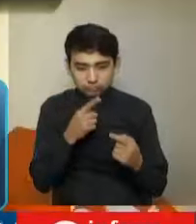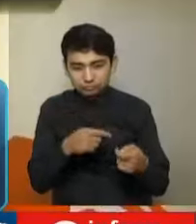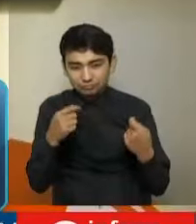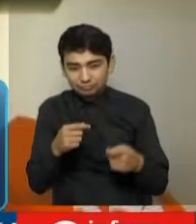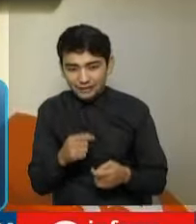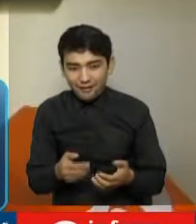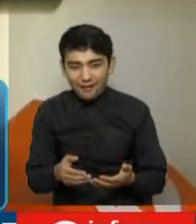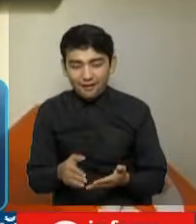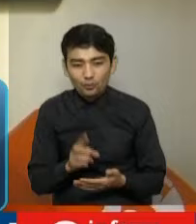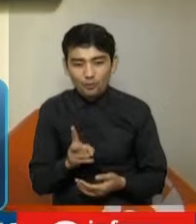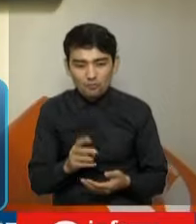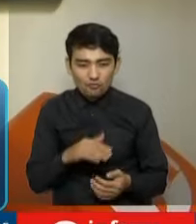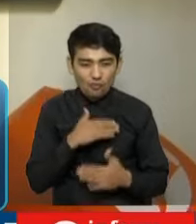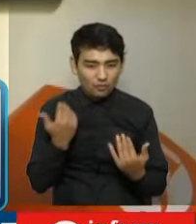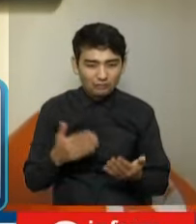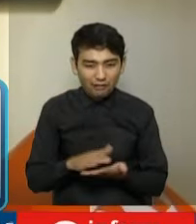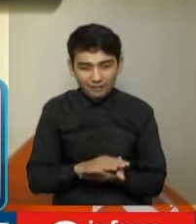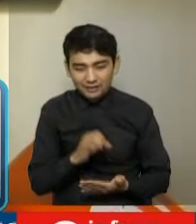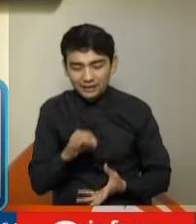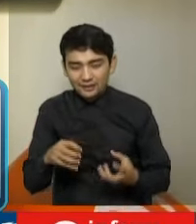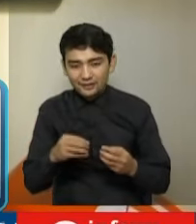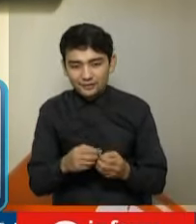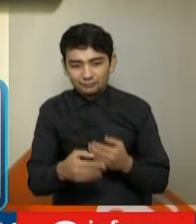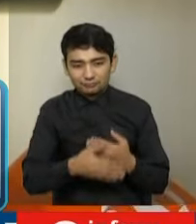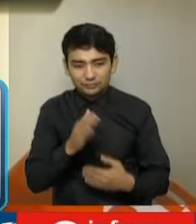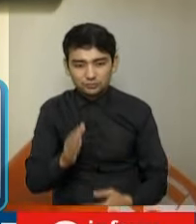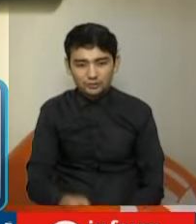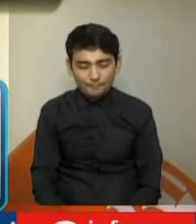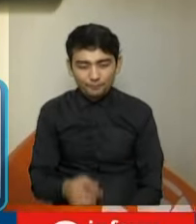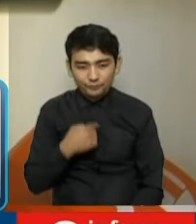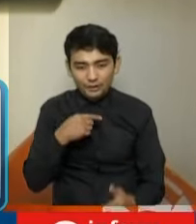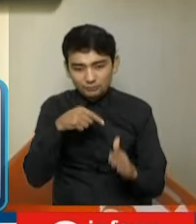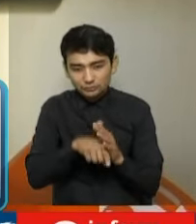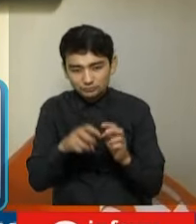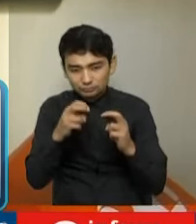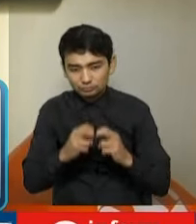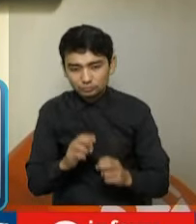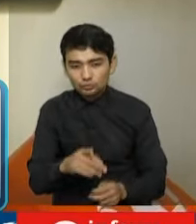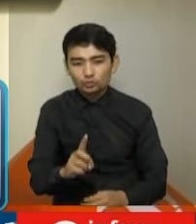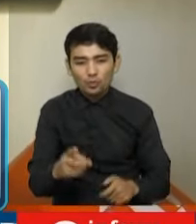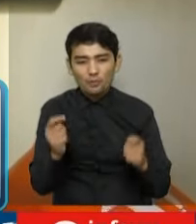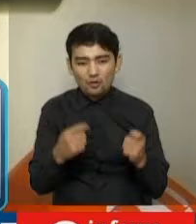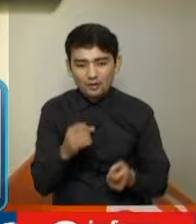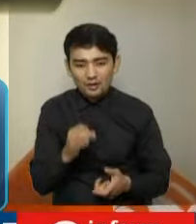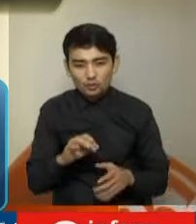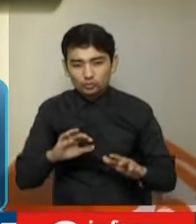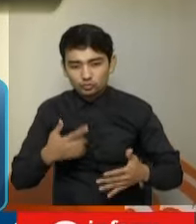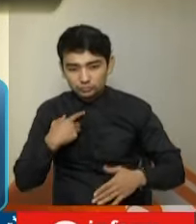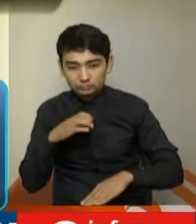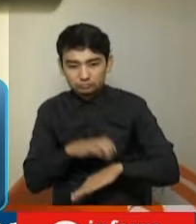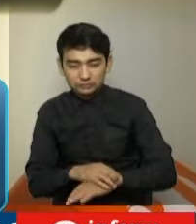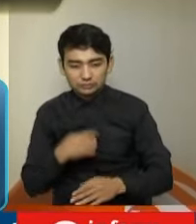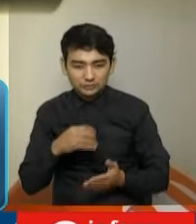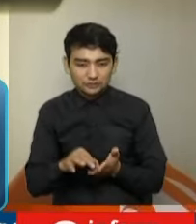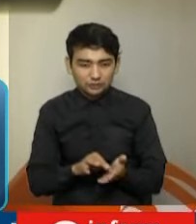контент. Мы ее контролируем путем мониторинга информационного пространства. И в случае выявления мы